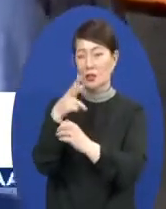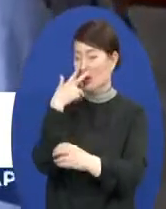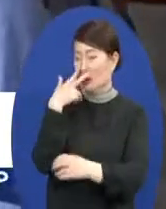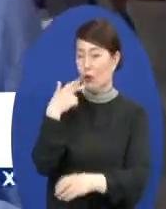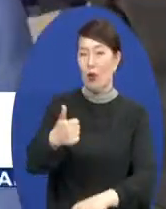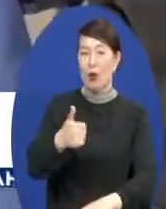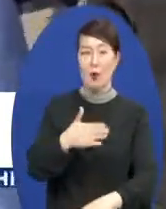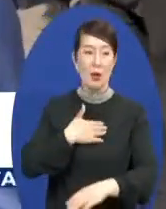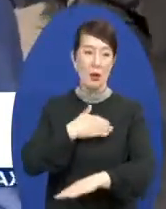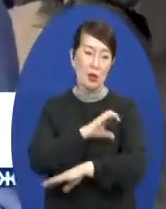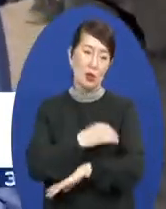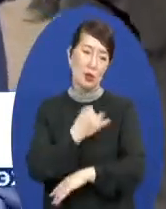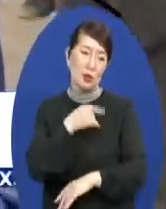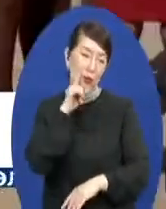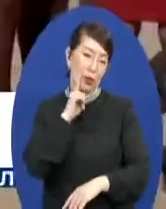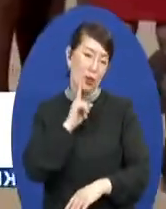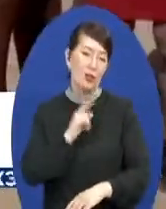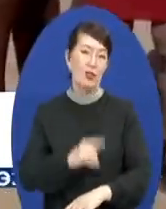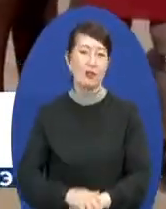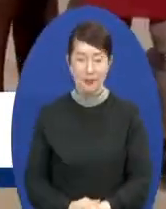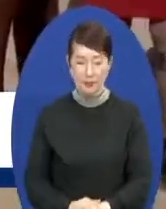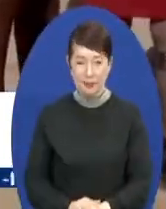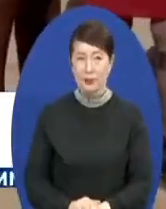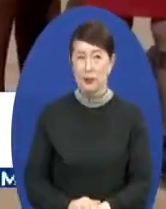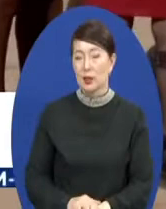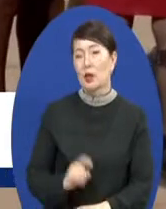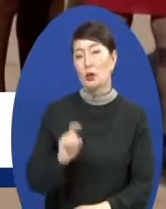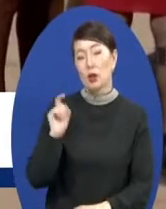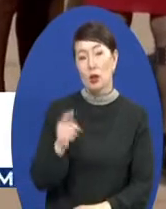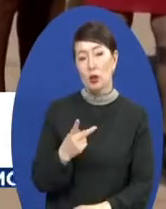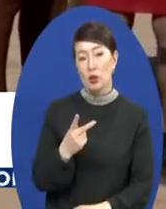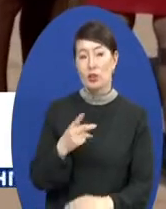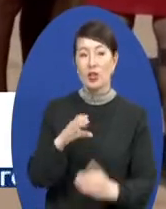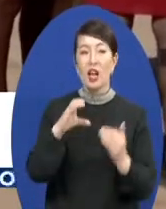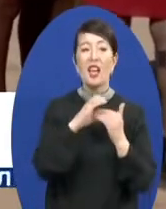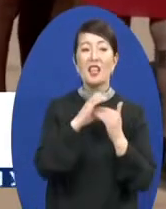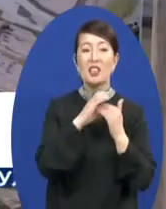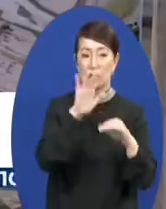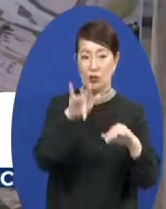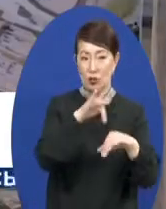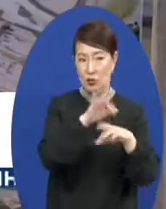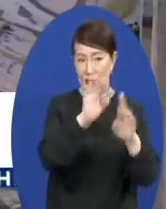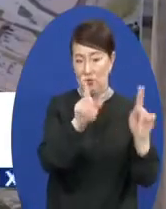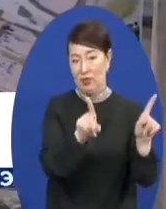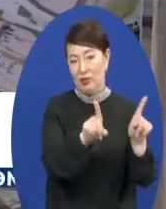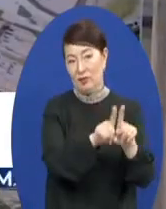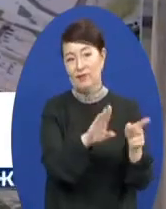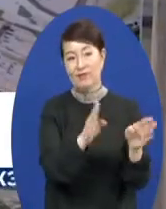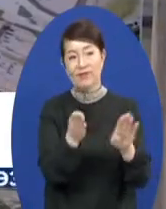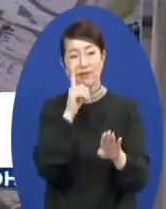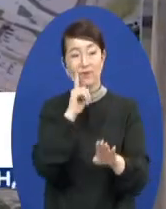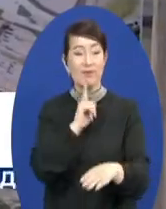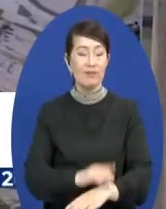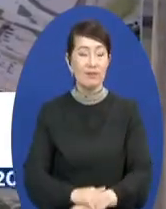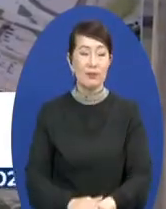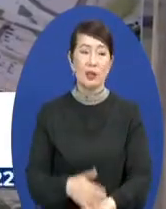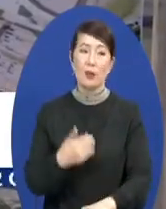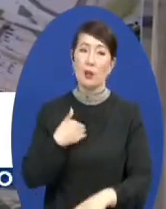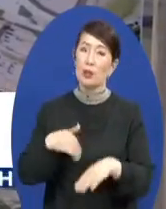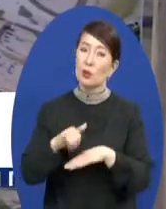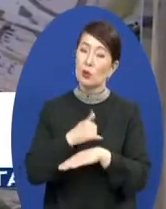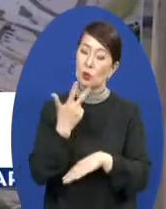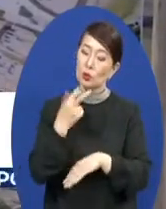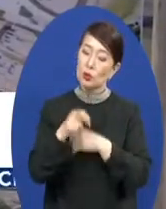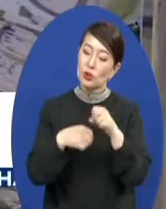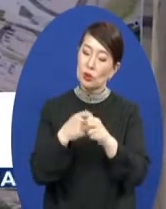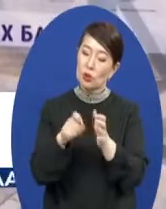бүр амар гоё. Манайс бол тийм болоосой л гэж бодож байна. Ерөнхийдөө хоёр дахь Эрдэнэт хот байгаасаа гэж хүсэж байна. Манай улс 30 жилийн